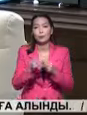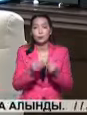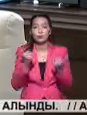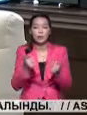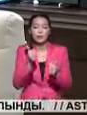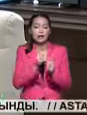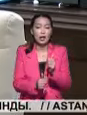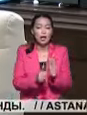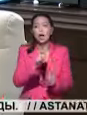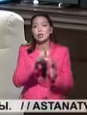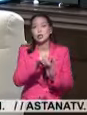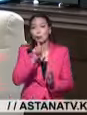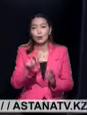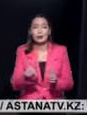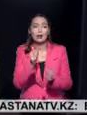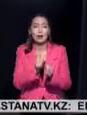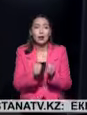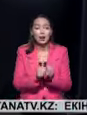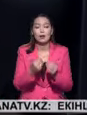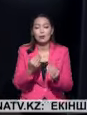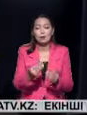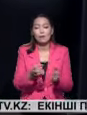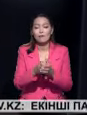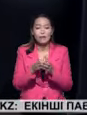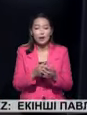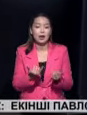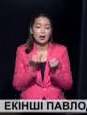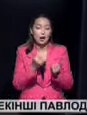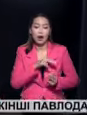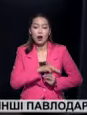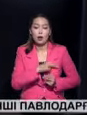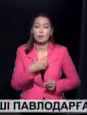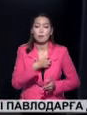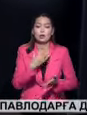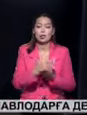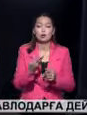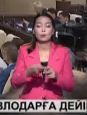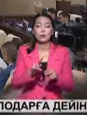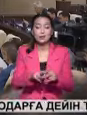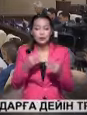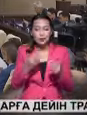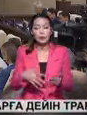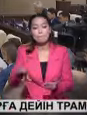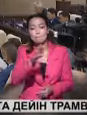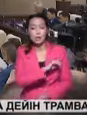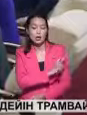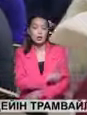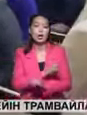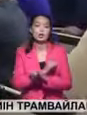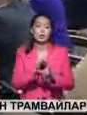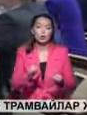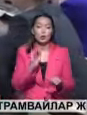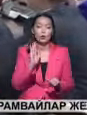әр депутаттың, әрбір фракцияның қажырлы еңбегі қажет. Сондықтан біз бар күш-жігерімізді жұмсайтын боламыз.